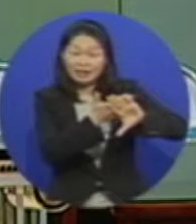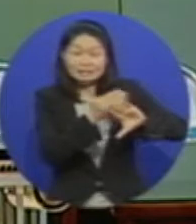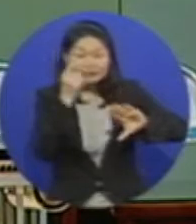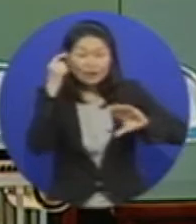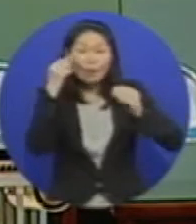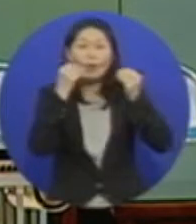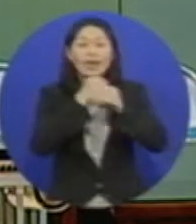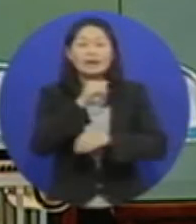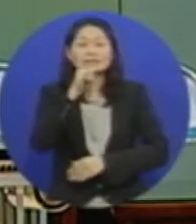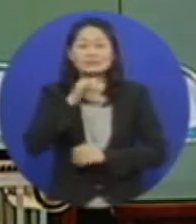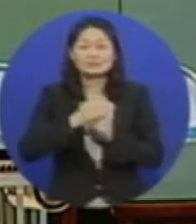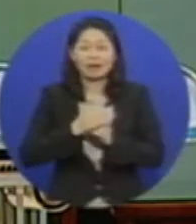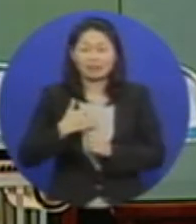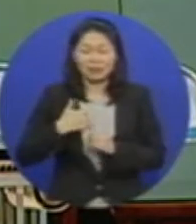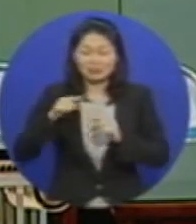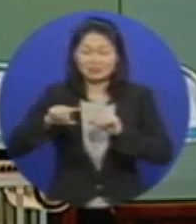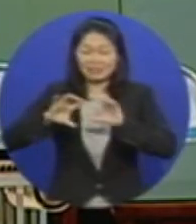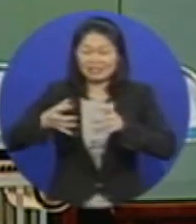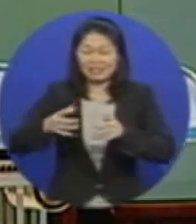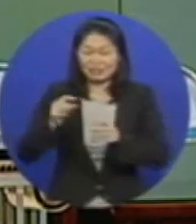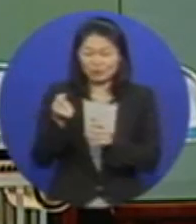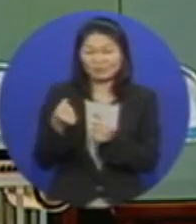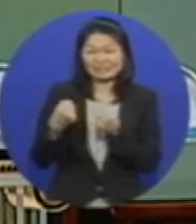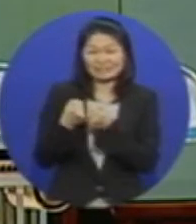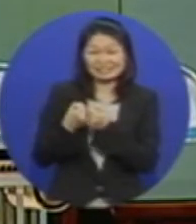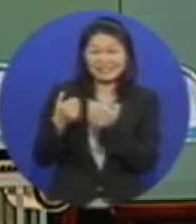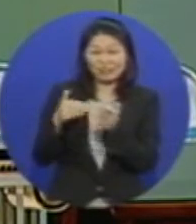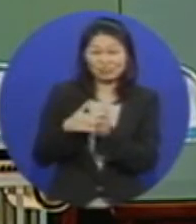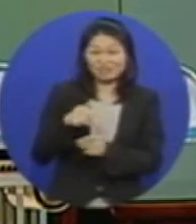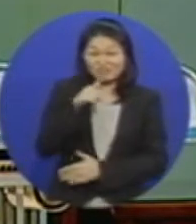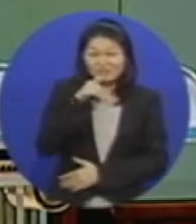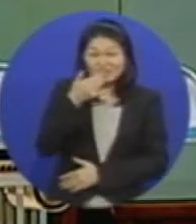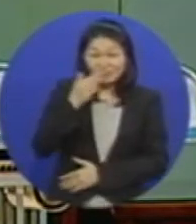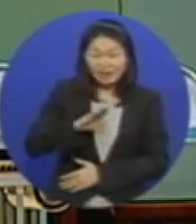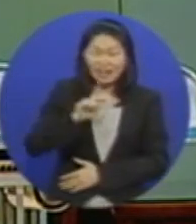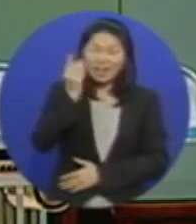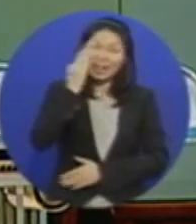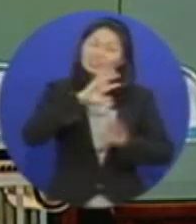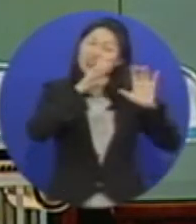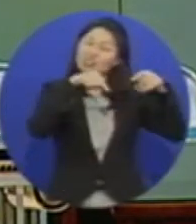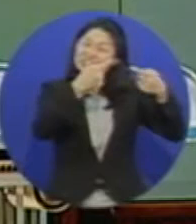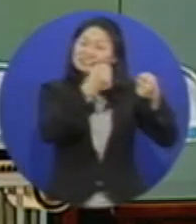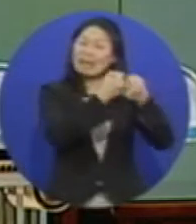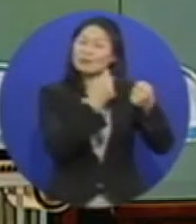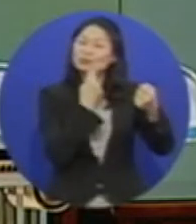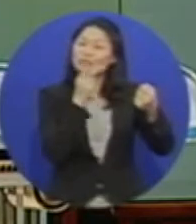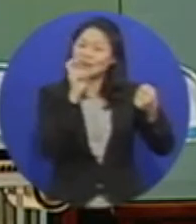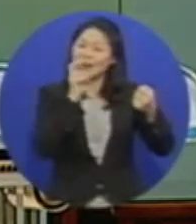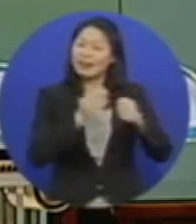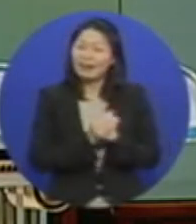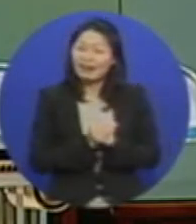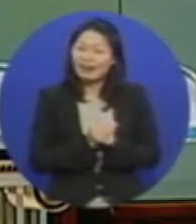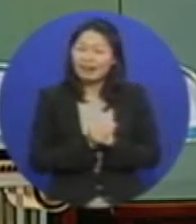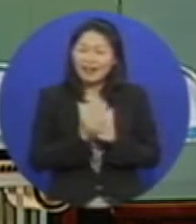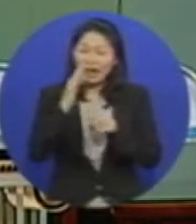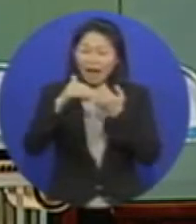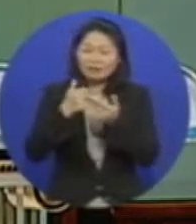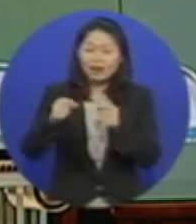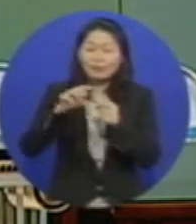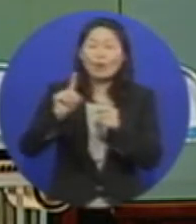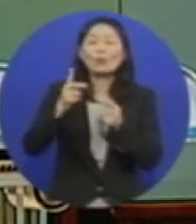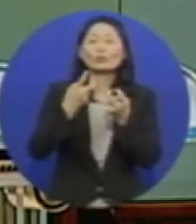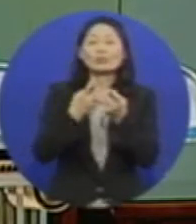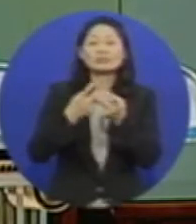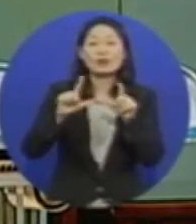있어요 내가 이 세상에서는 좀 싸우지만 아예 천국에 가서는 안 썼지 그죠 하나님 앞에 가서 어떻게